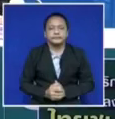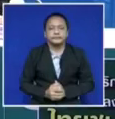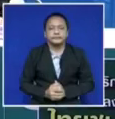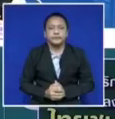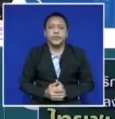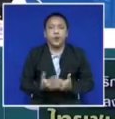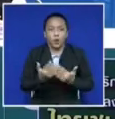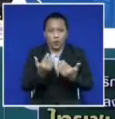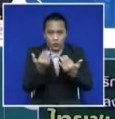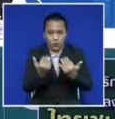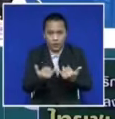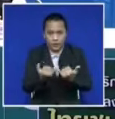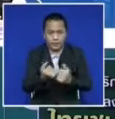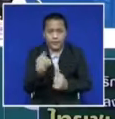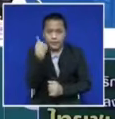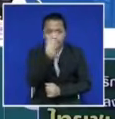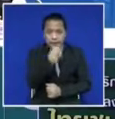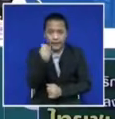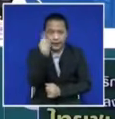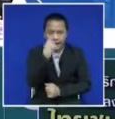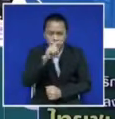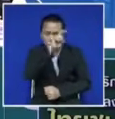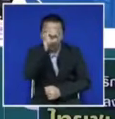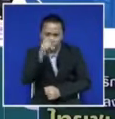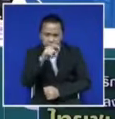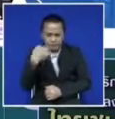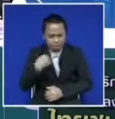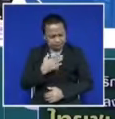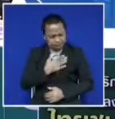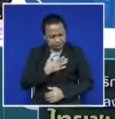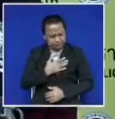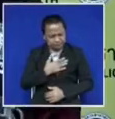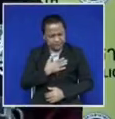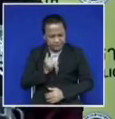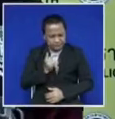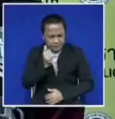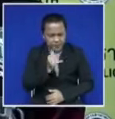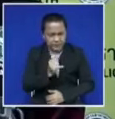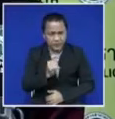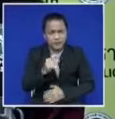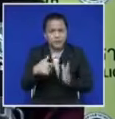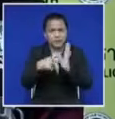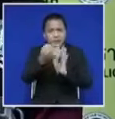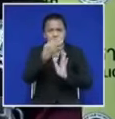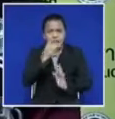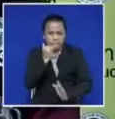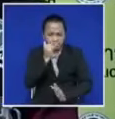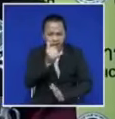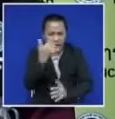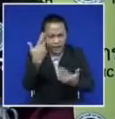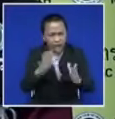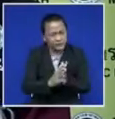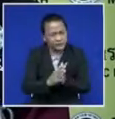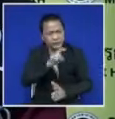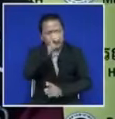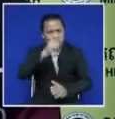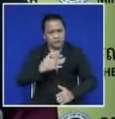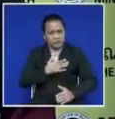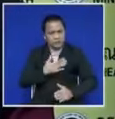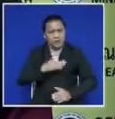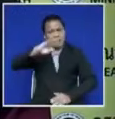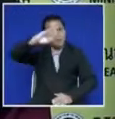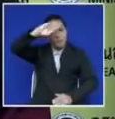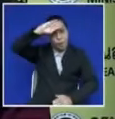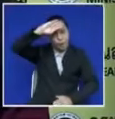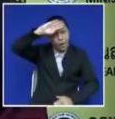ถ้าวันนี้นะคะใครที่สงสัยว่าตนเองไปในพื้นที่เสี่ยงที่จังหวัดสมุทรสาครหรือว่าสงสัยว่าตนเองป่ว